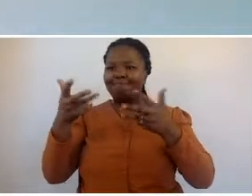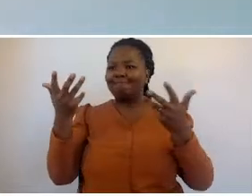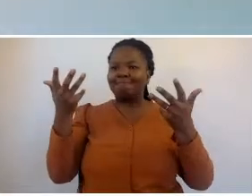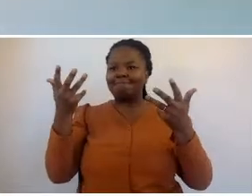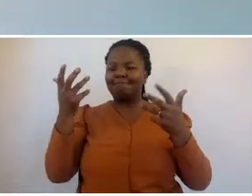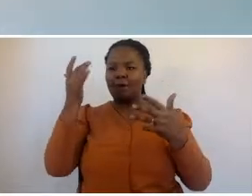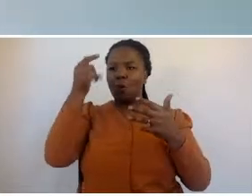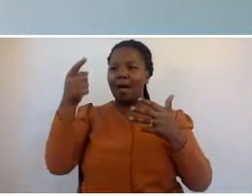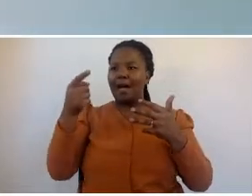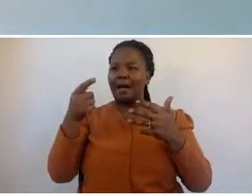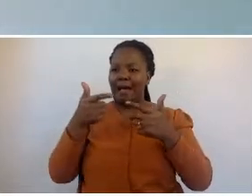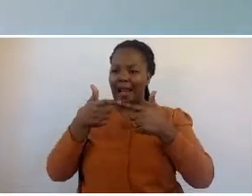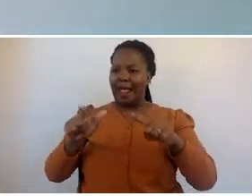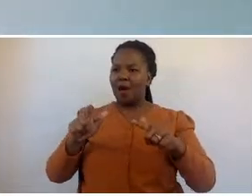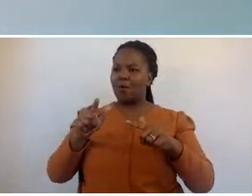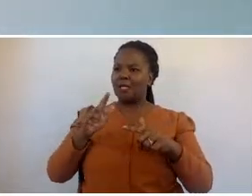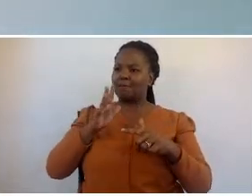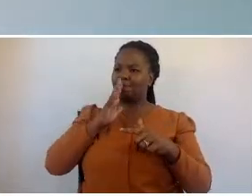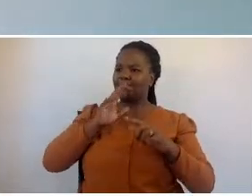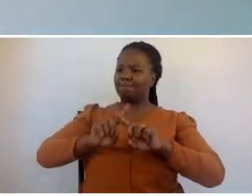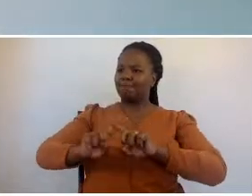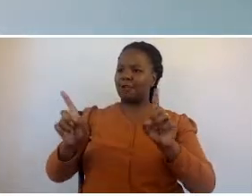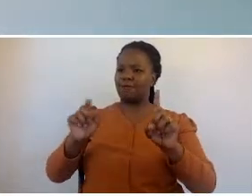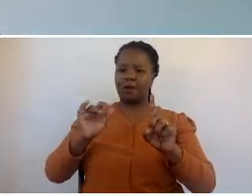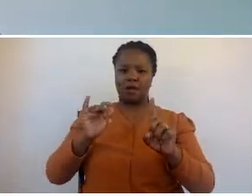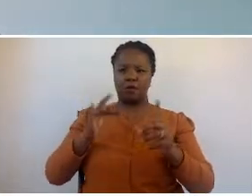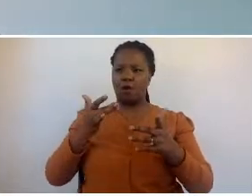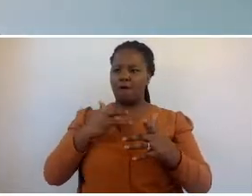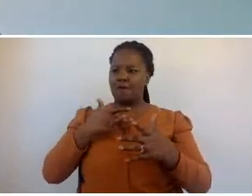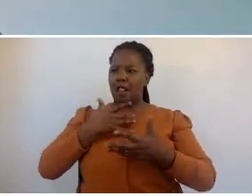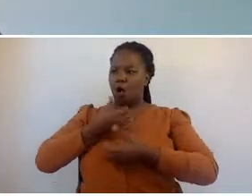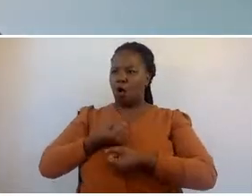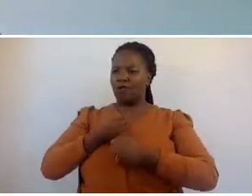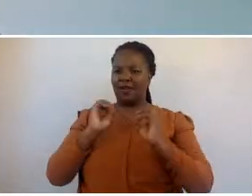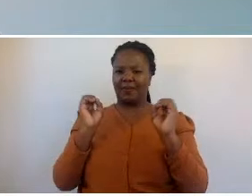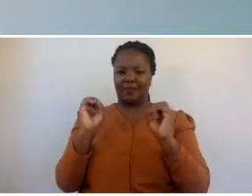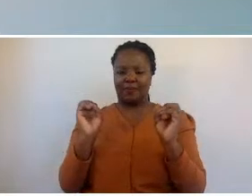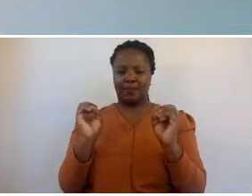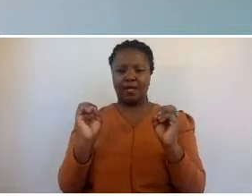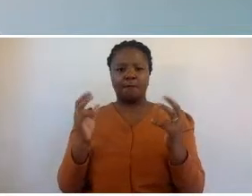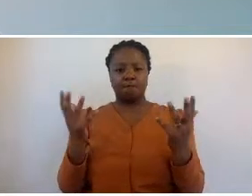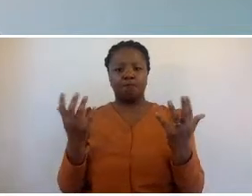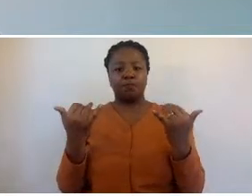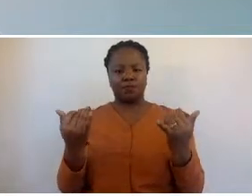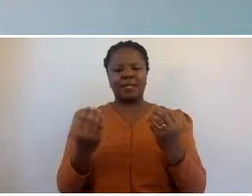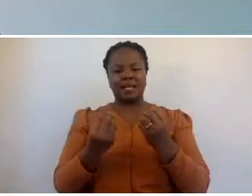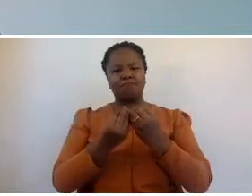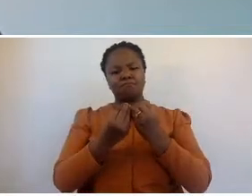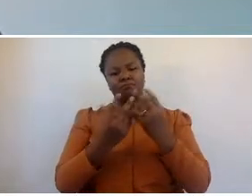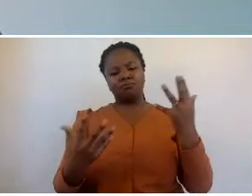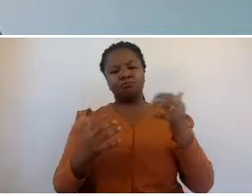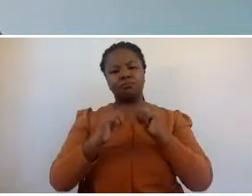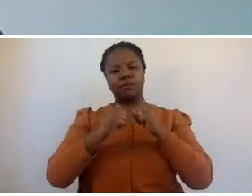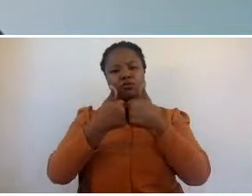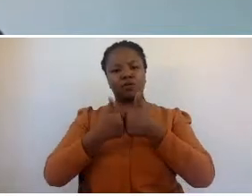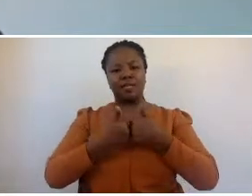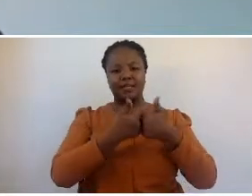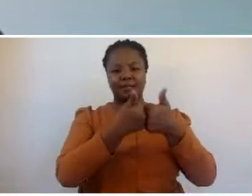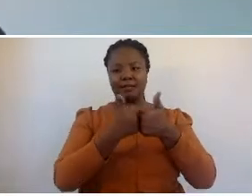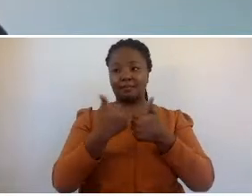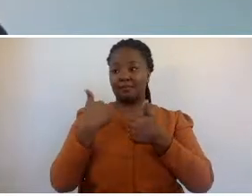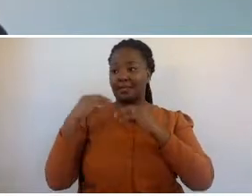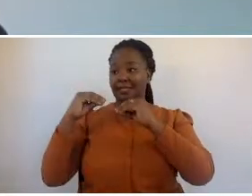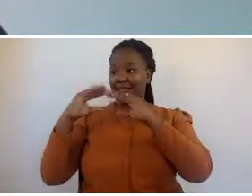communiquer avec tous les intéressés. La langue peut être différente. Confiance. Donc, tout un éventail de difficultés.